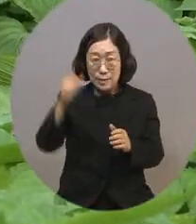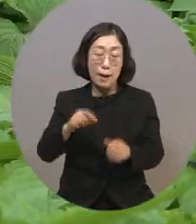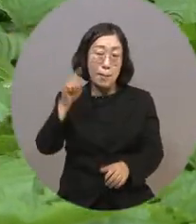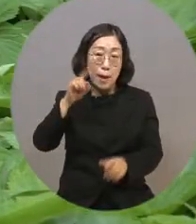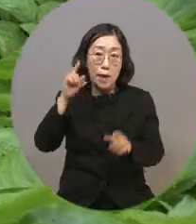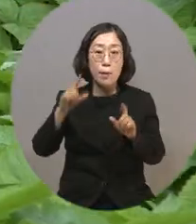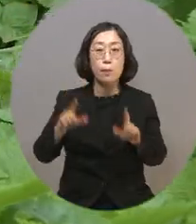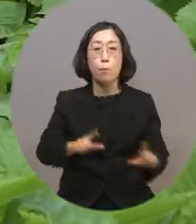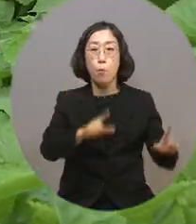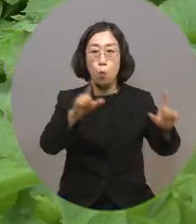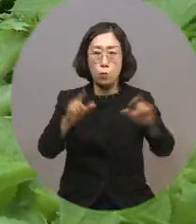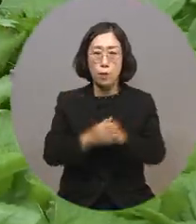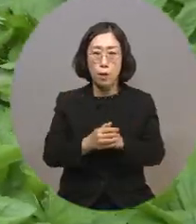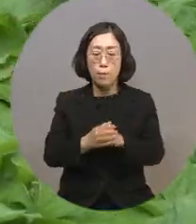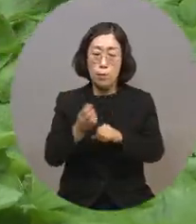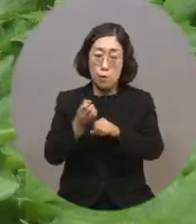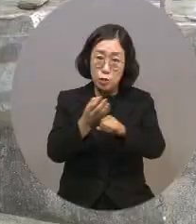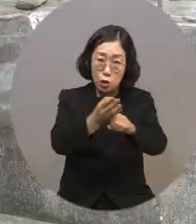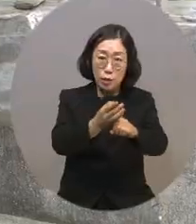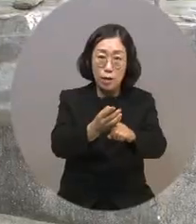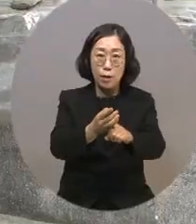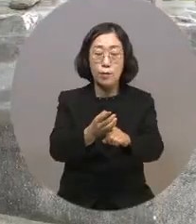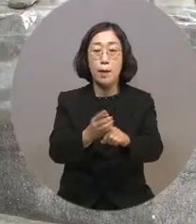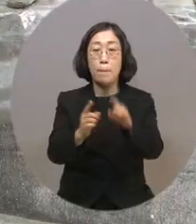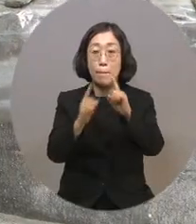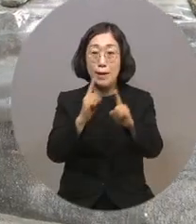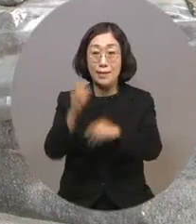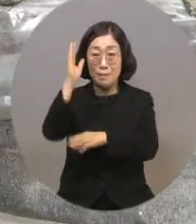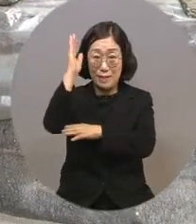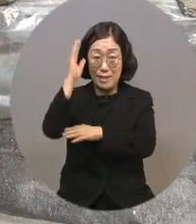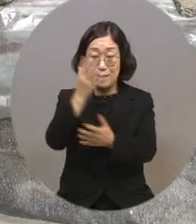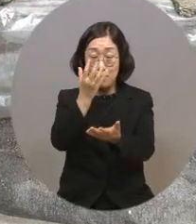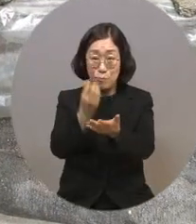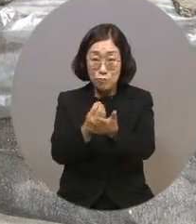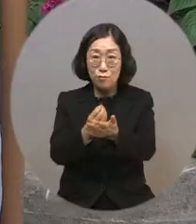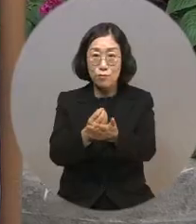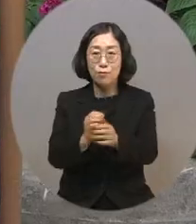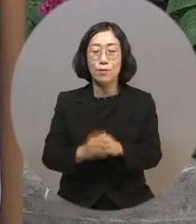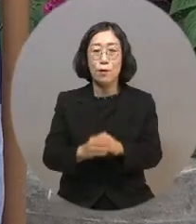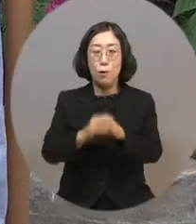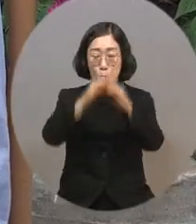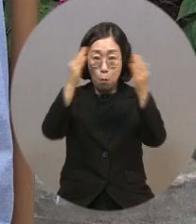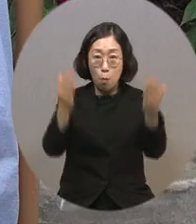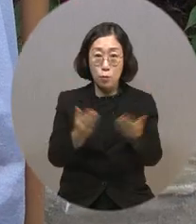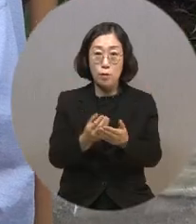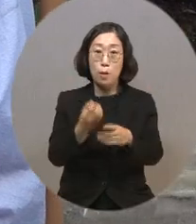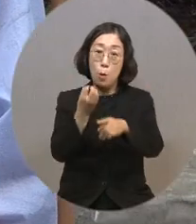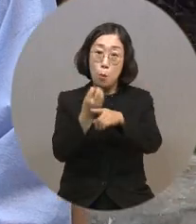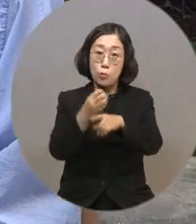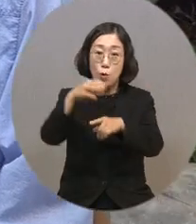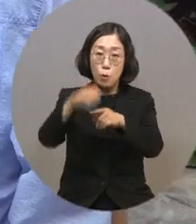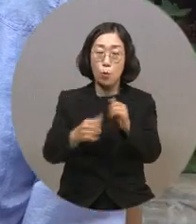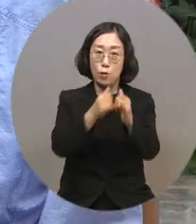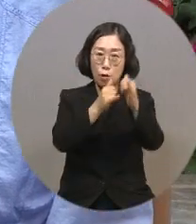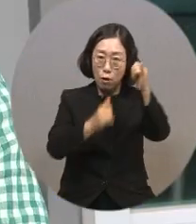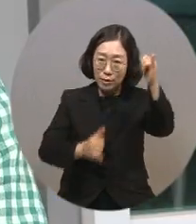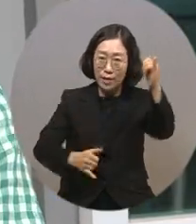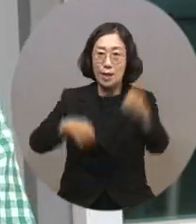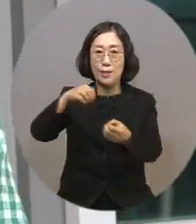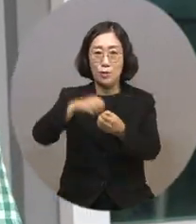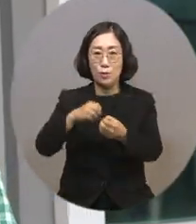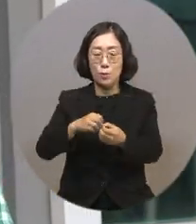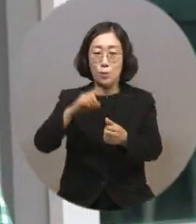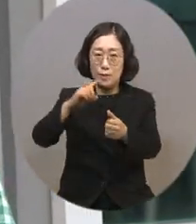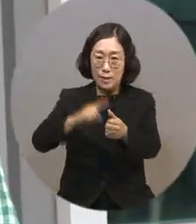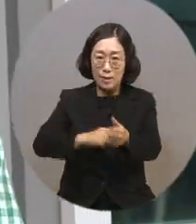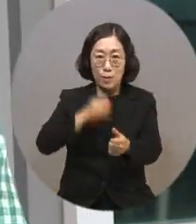모습과 전하고자 하는 말씀을 온전히 구호철에 담아내 관람객들에게 보성의 역사와 전통을 자연스럽게 경험할